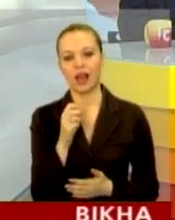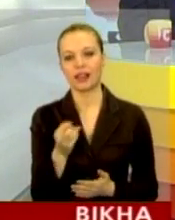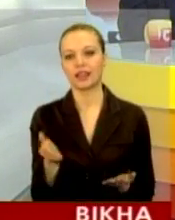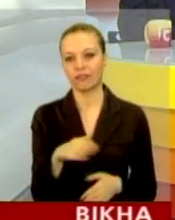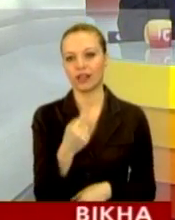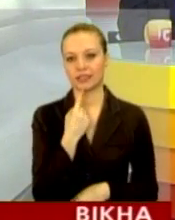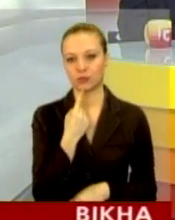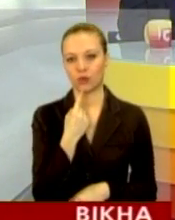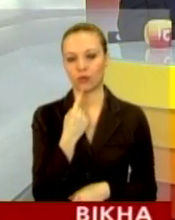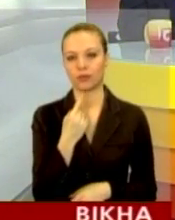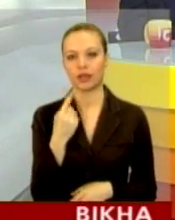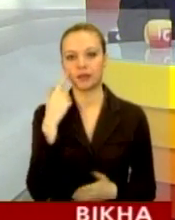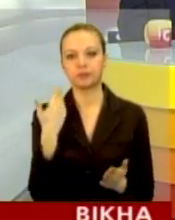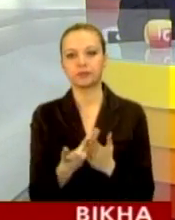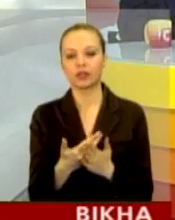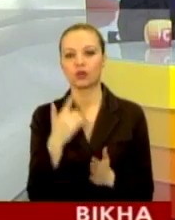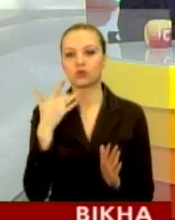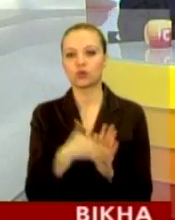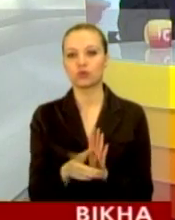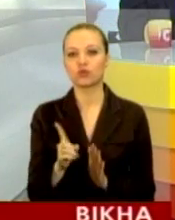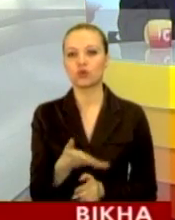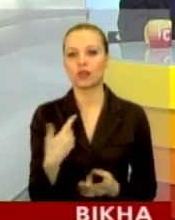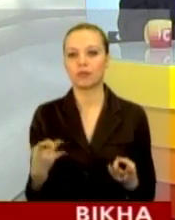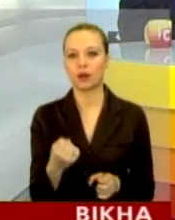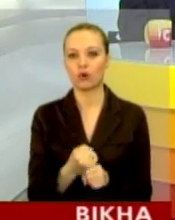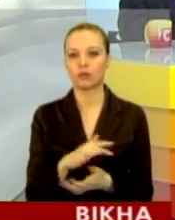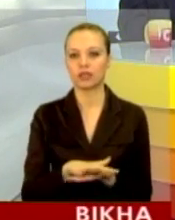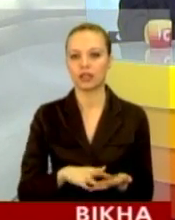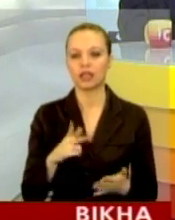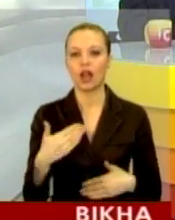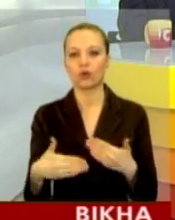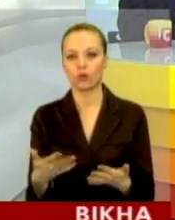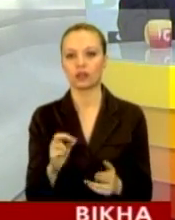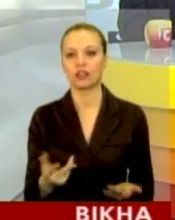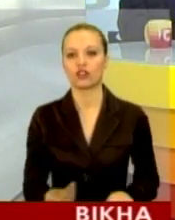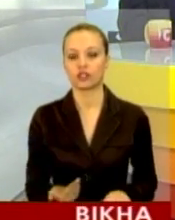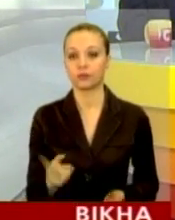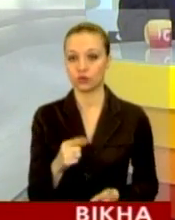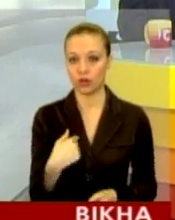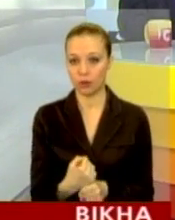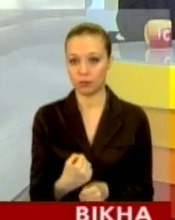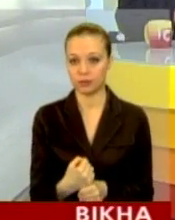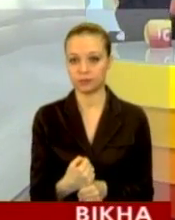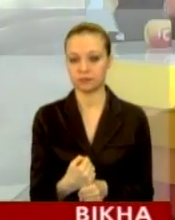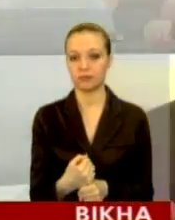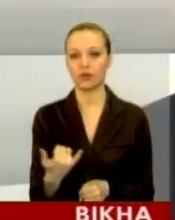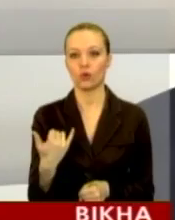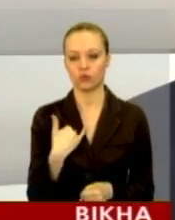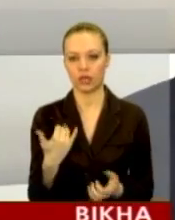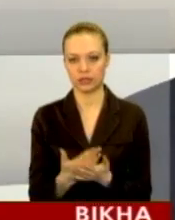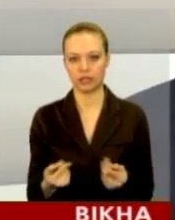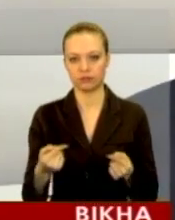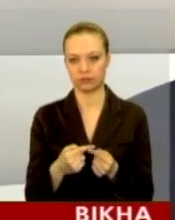спробуємо спрогнозувати щось, зрозуміти, що нам робити далі, як рухатися, як жити. Що нам робити? У нас